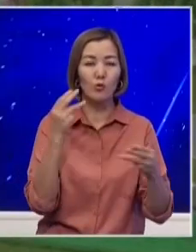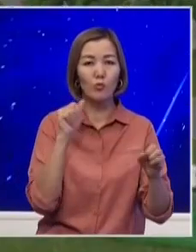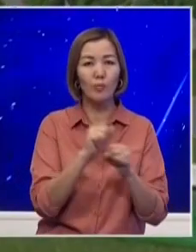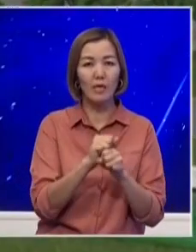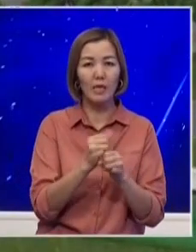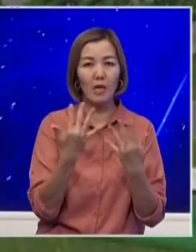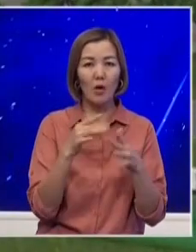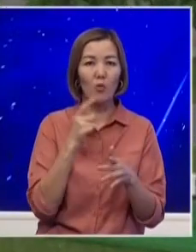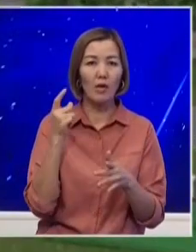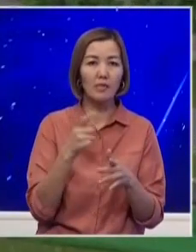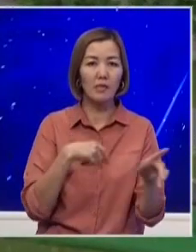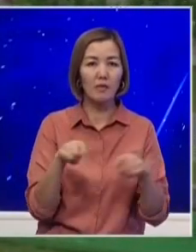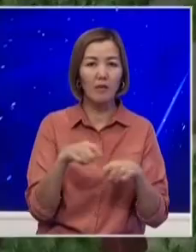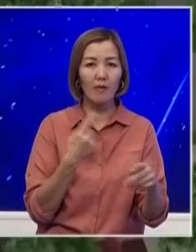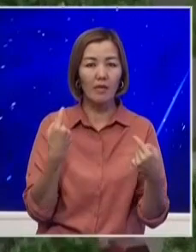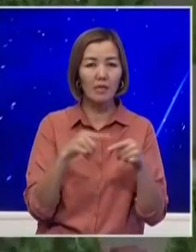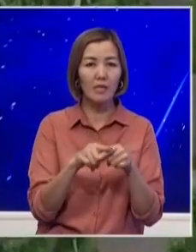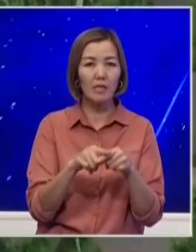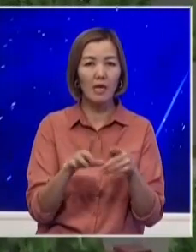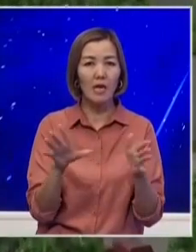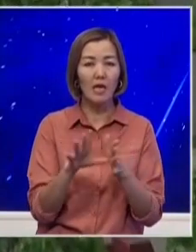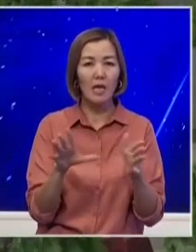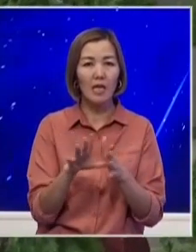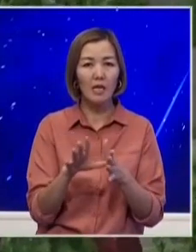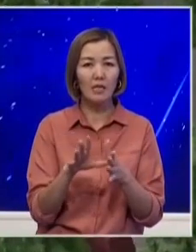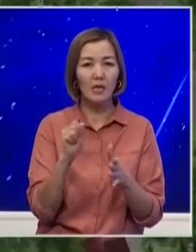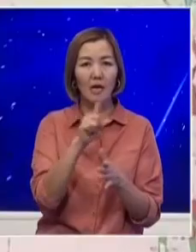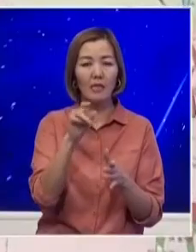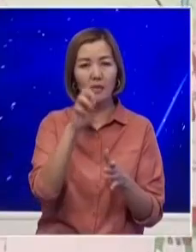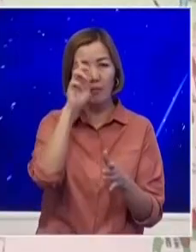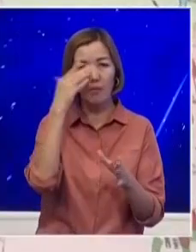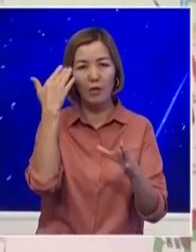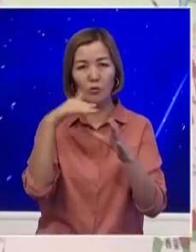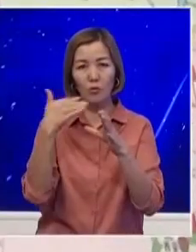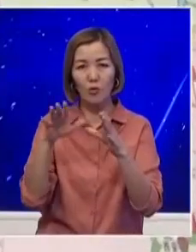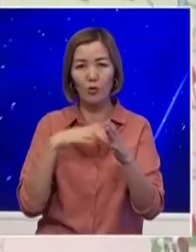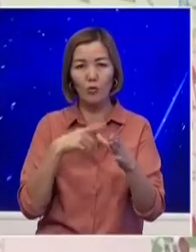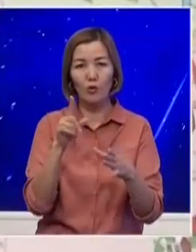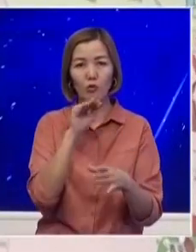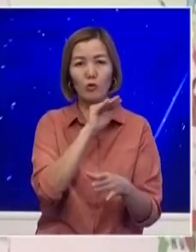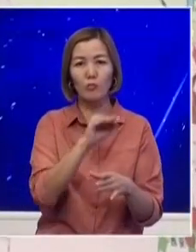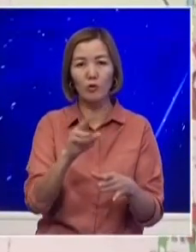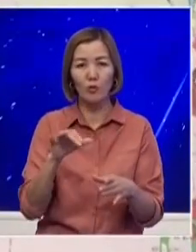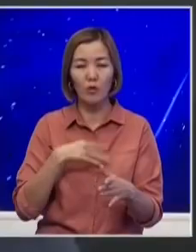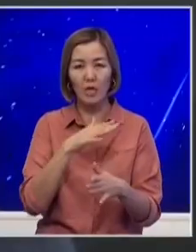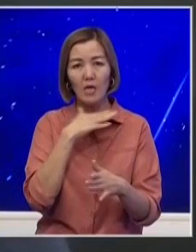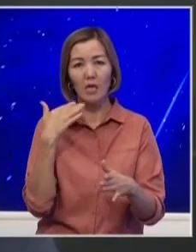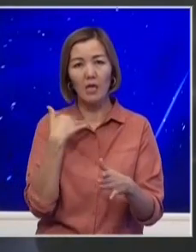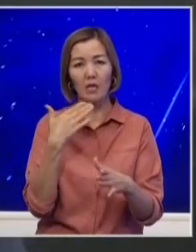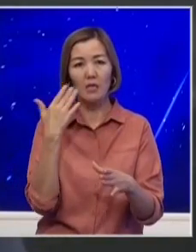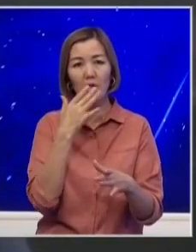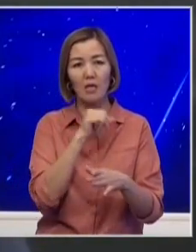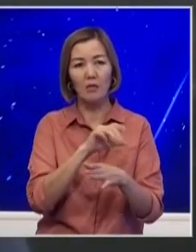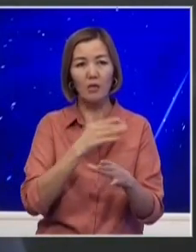мен техникаларын және электромобильдерді Азия елдеріне жөнелтуде. Оған қоса жылына 100 мың тоннаға дейін ет өнімдерін